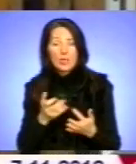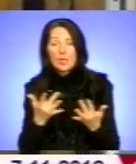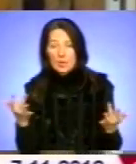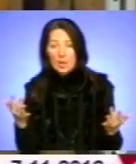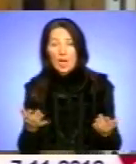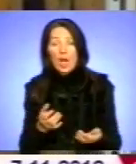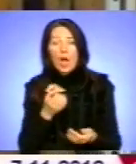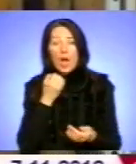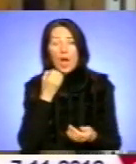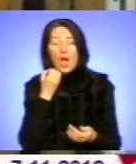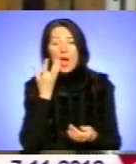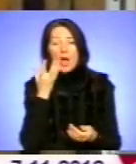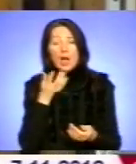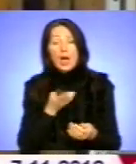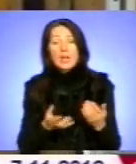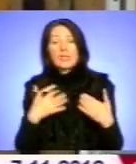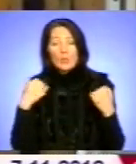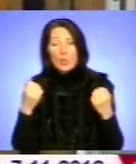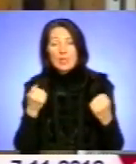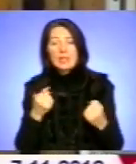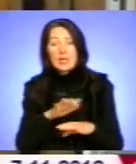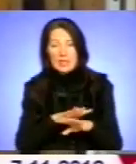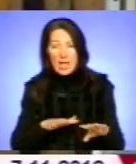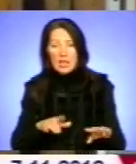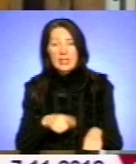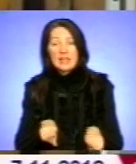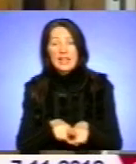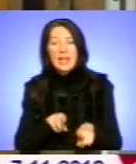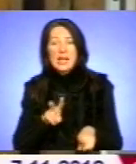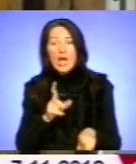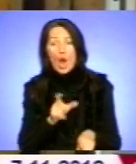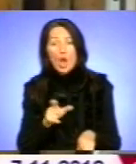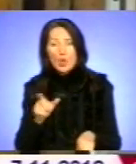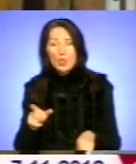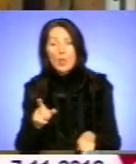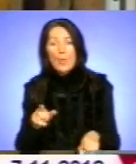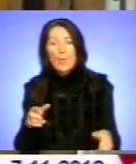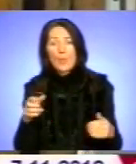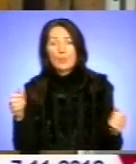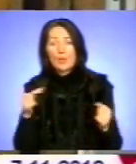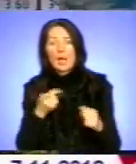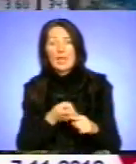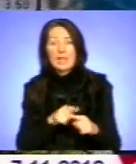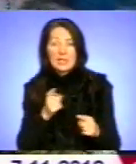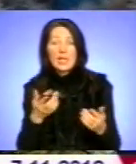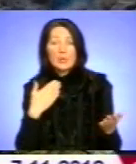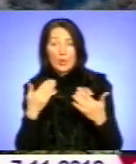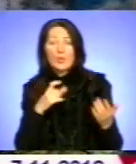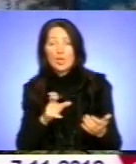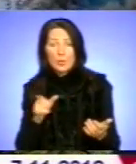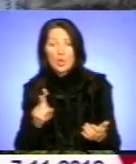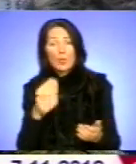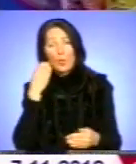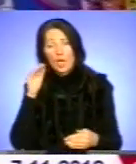час, коли от іменно спортзал, він не так, як людям по заняття, як те спілкування з людьми. Щоб поліпшити